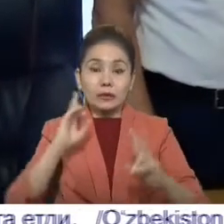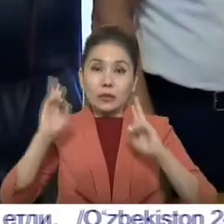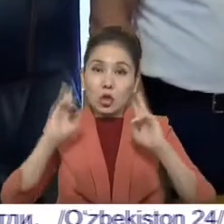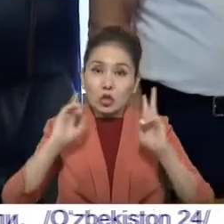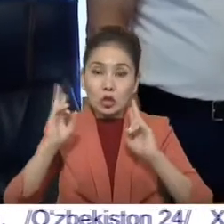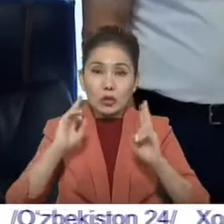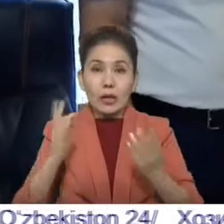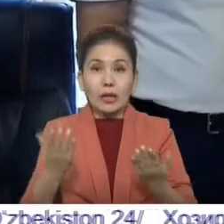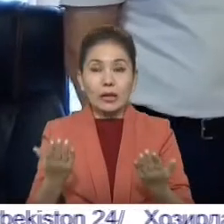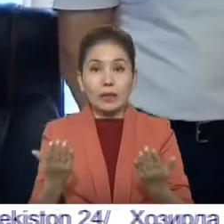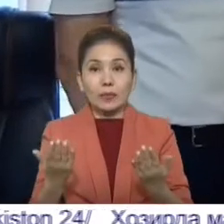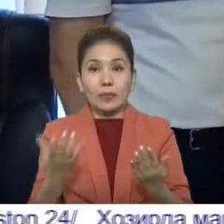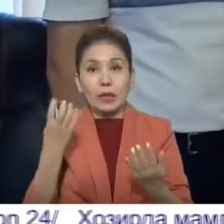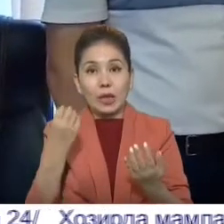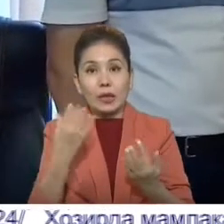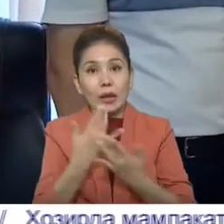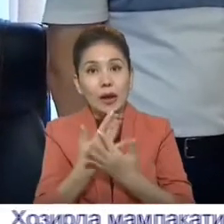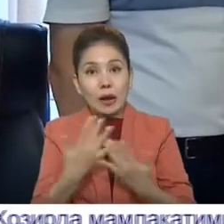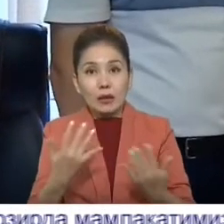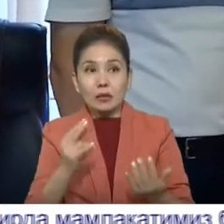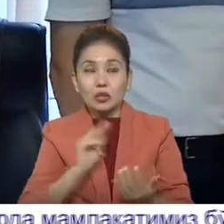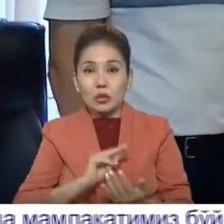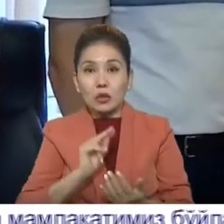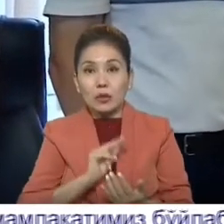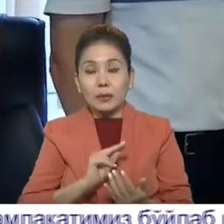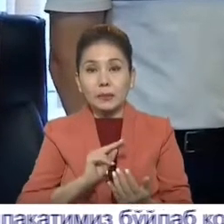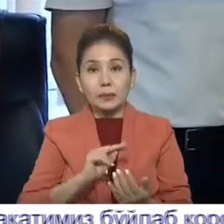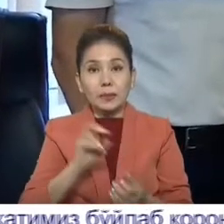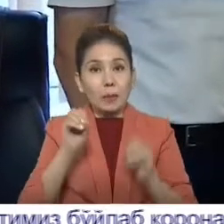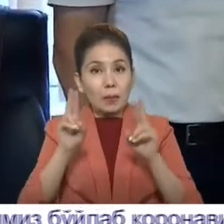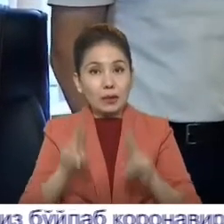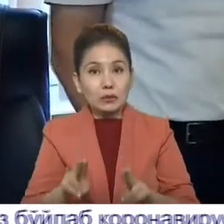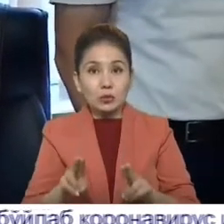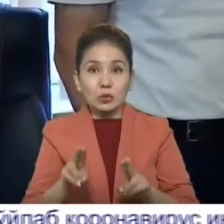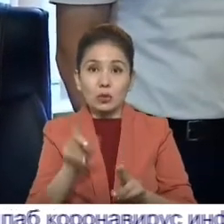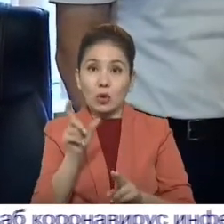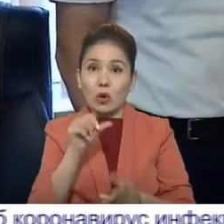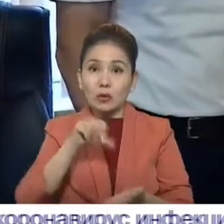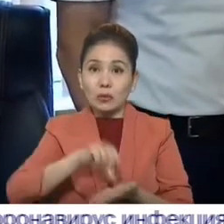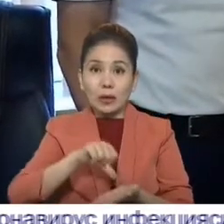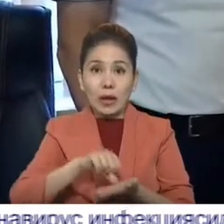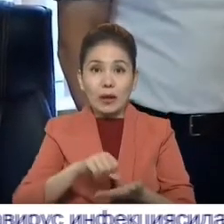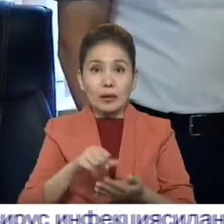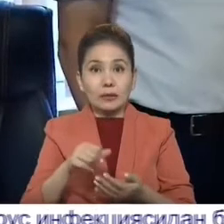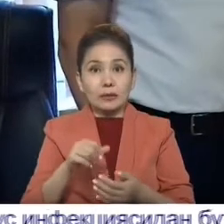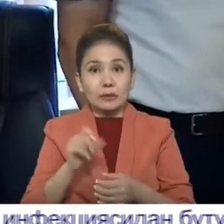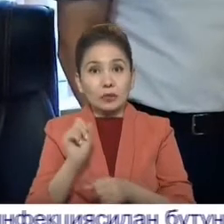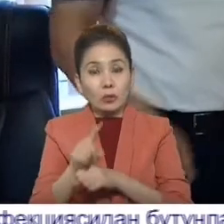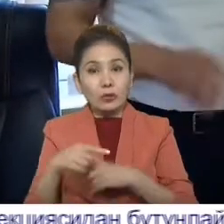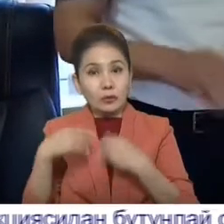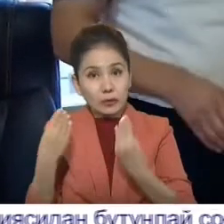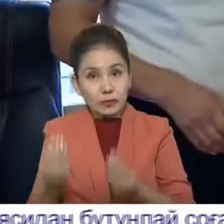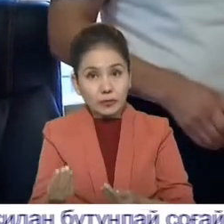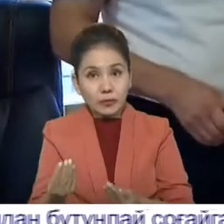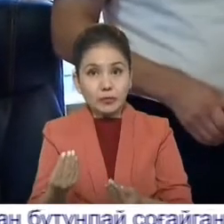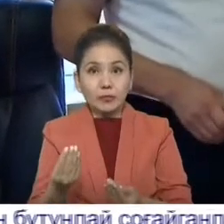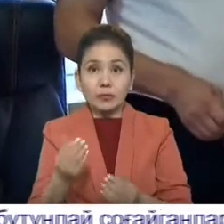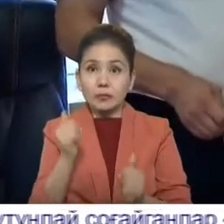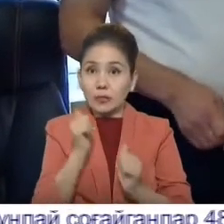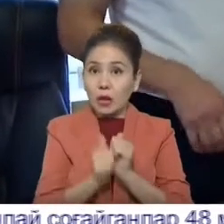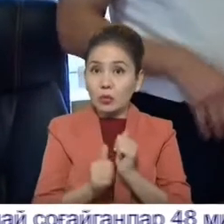sartaroshxonalar yana qaysi obyektlarda mas'ul xodimlarni ajratish bo'yicha topshiriq berganmiz. Biz xodimlar har kuni yerda